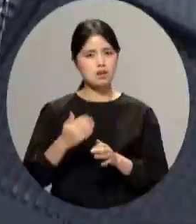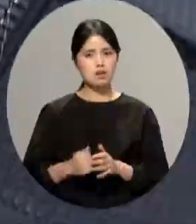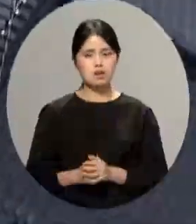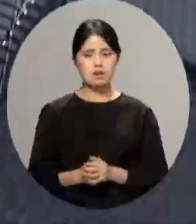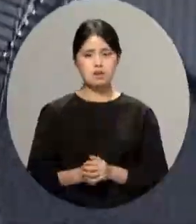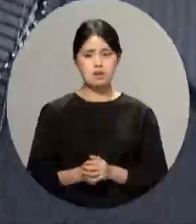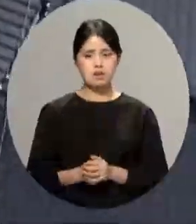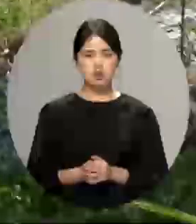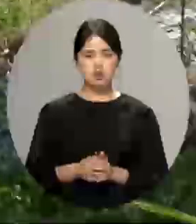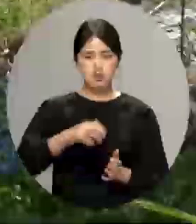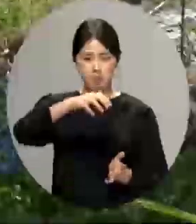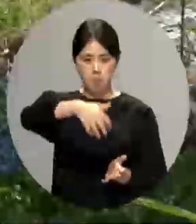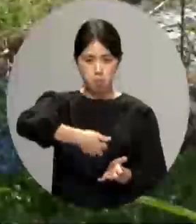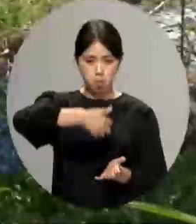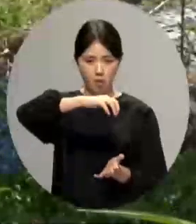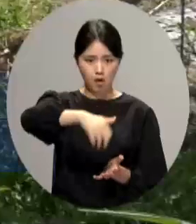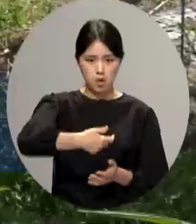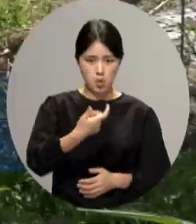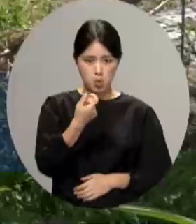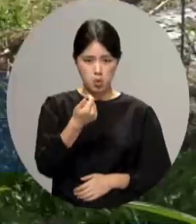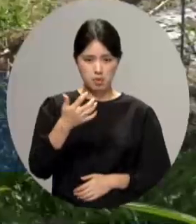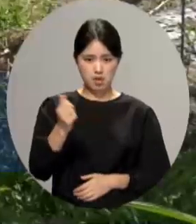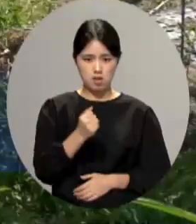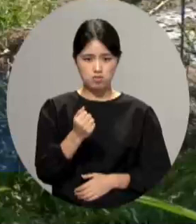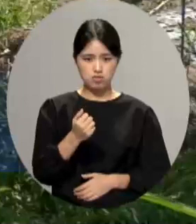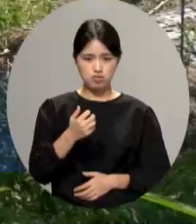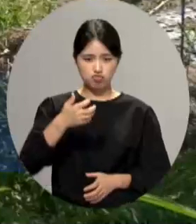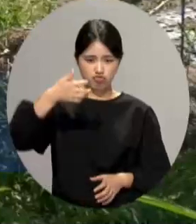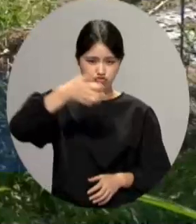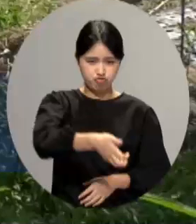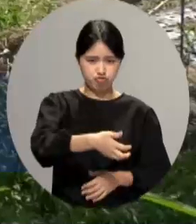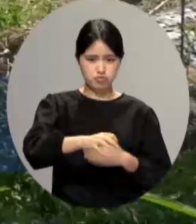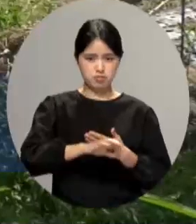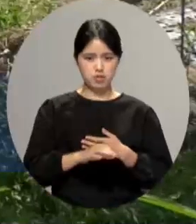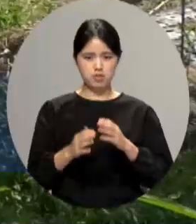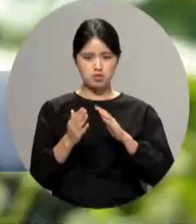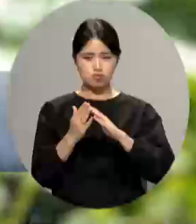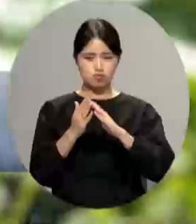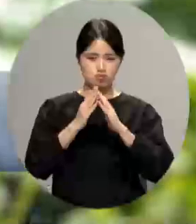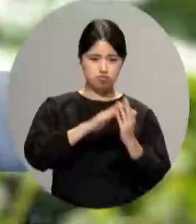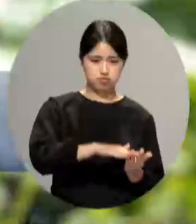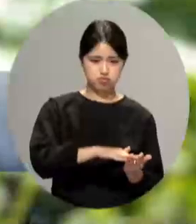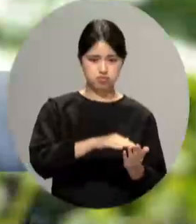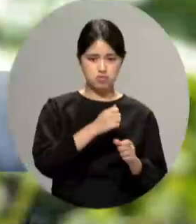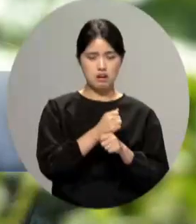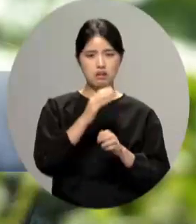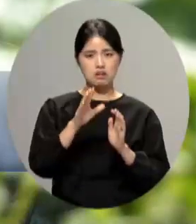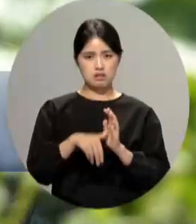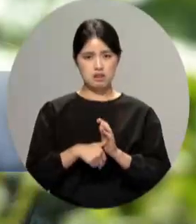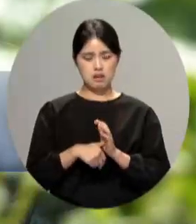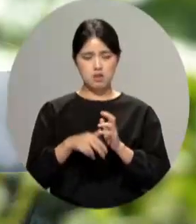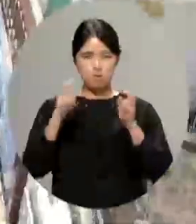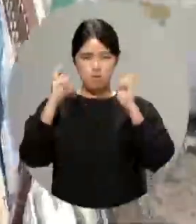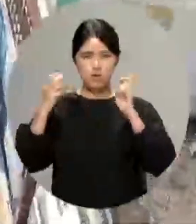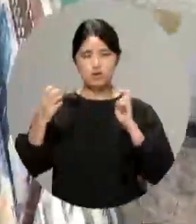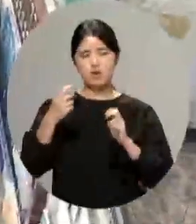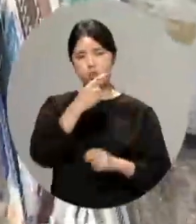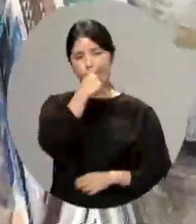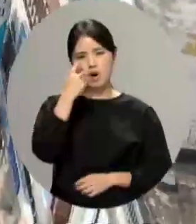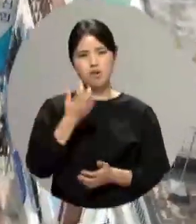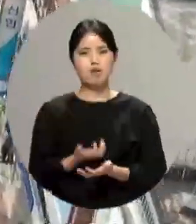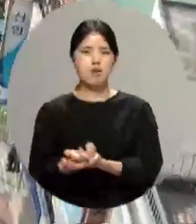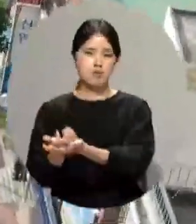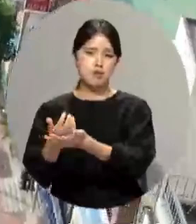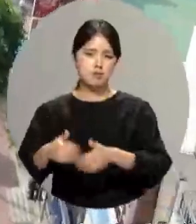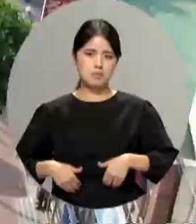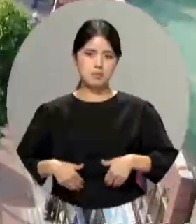포크레인 조그마한 거 갖고 누르면 넘어지는 주택을 건축사한테 확인서를 받도록 돼 있어요.